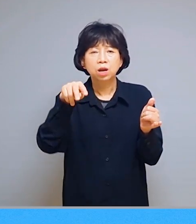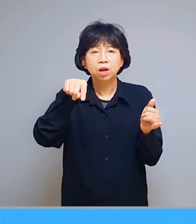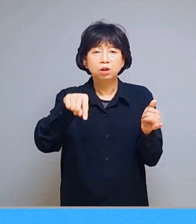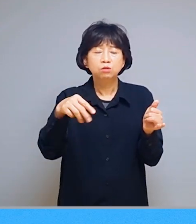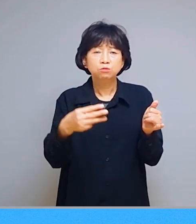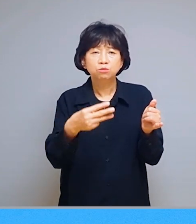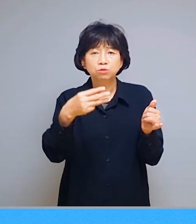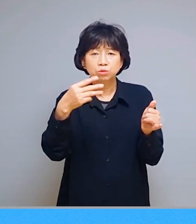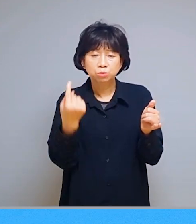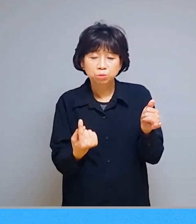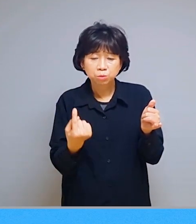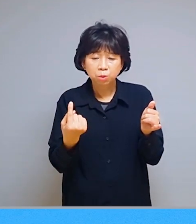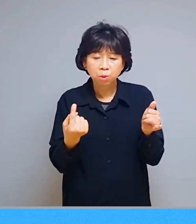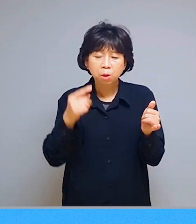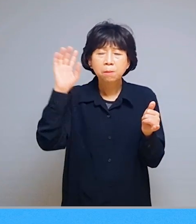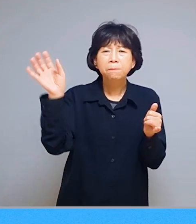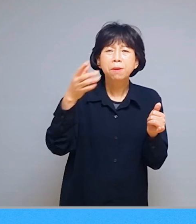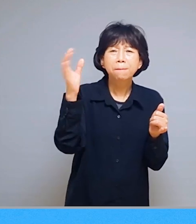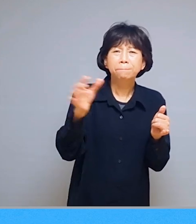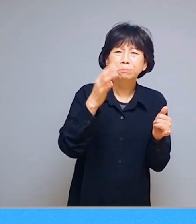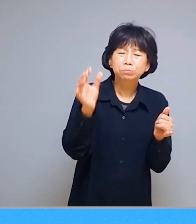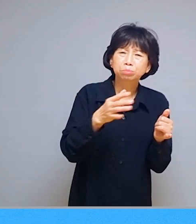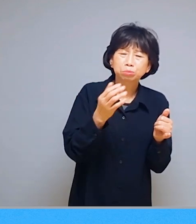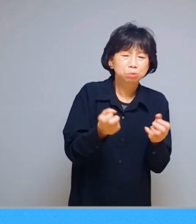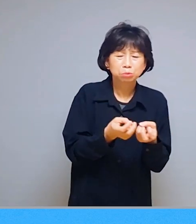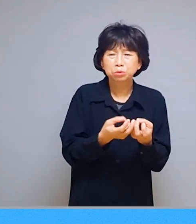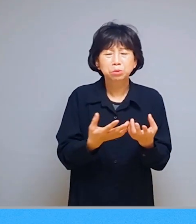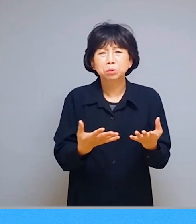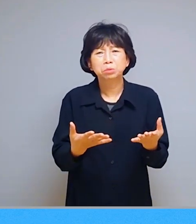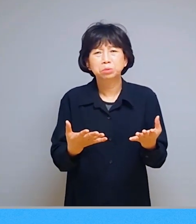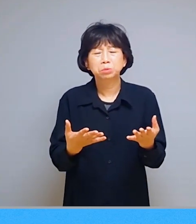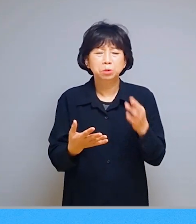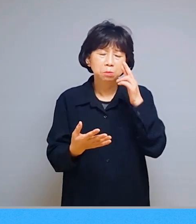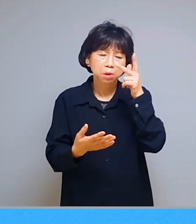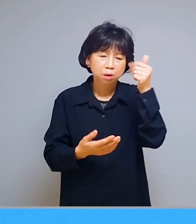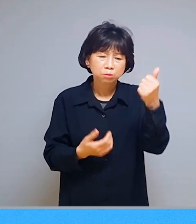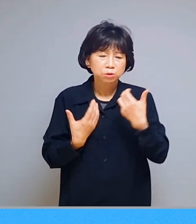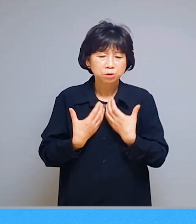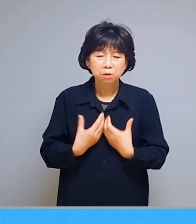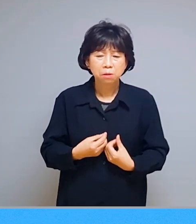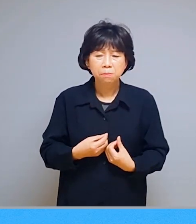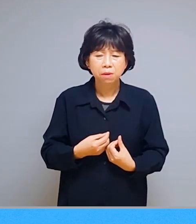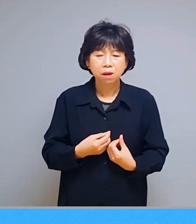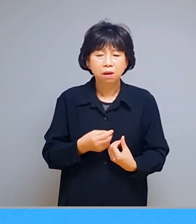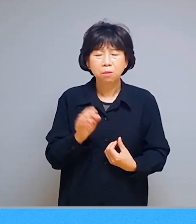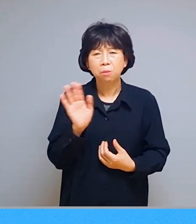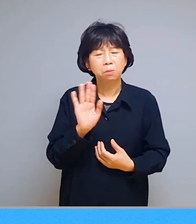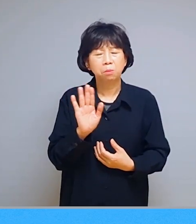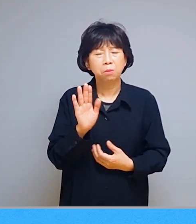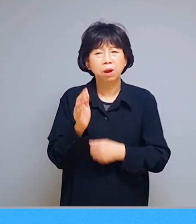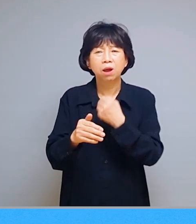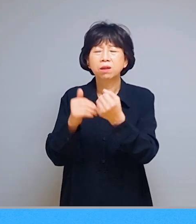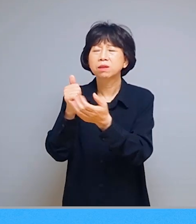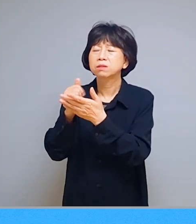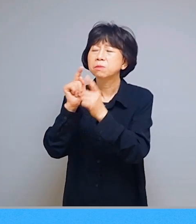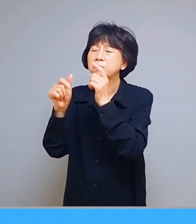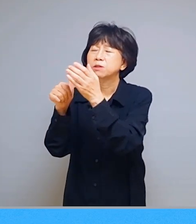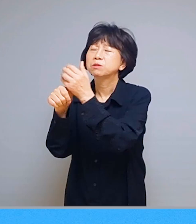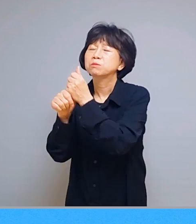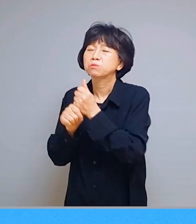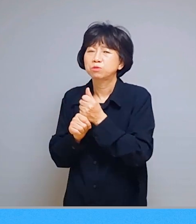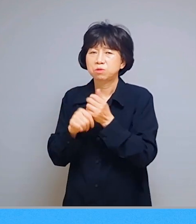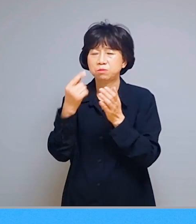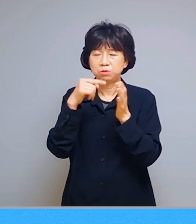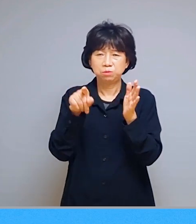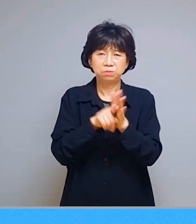통제불능이 되고 사람들은 구원의 희망을 잃습니다. 하지만 바울은 어떻게 합니까? 절망하는 대신에 하나님의 말씀을 붙잡은